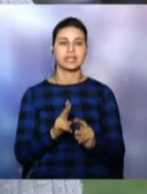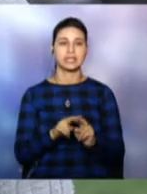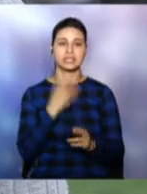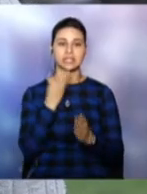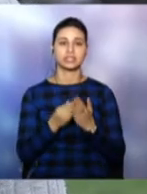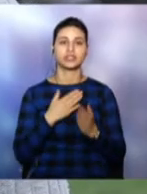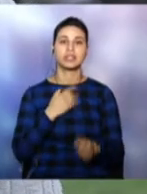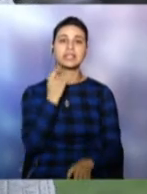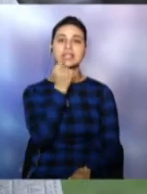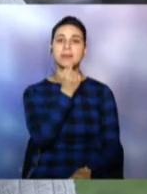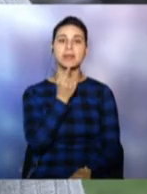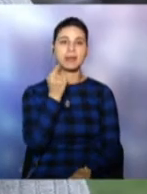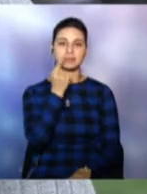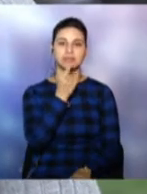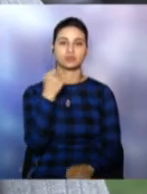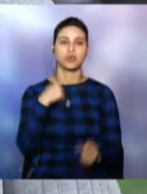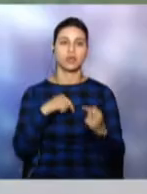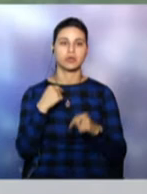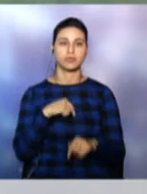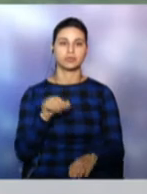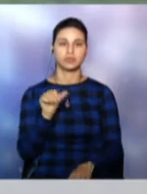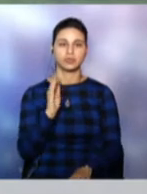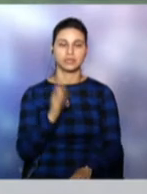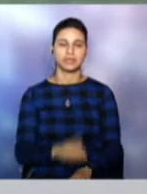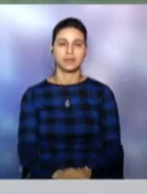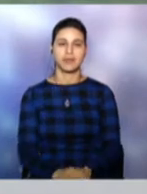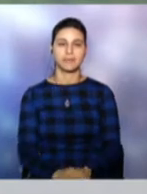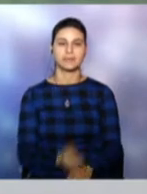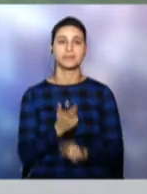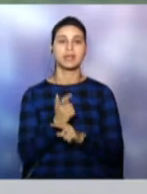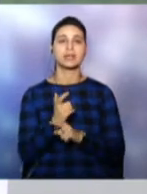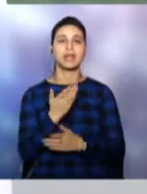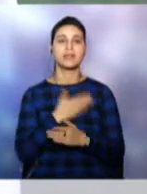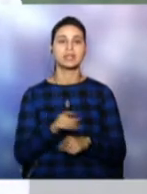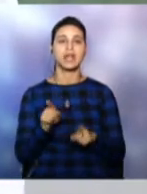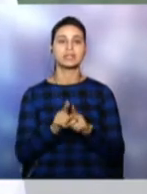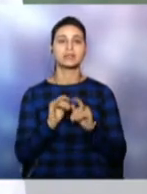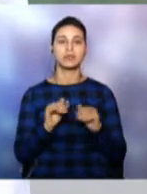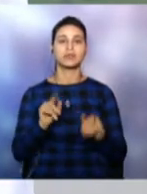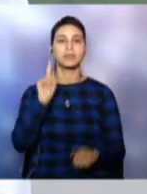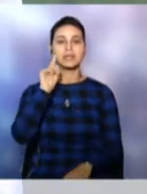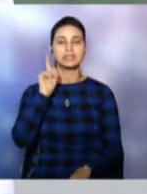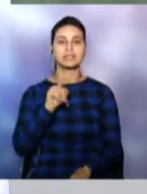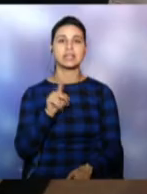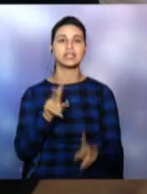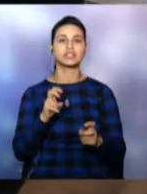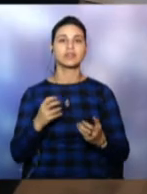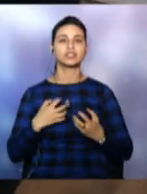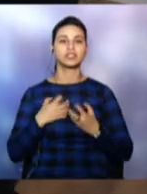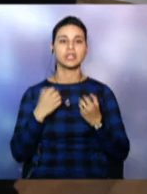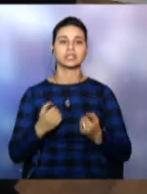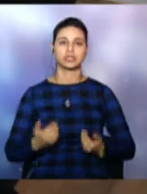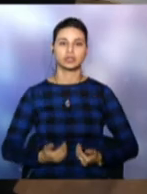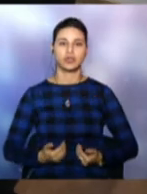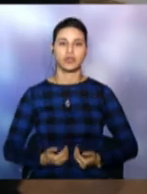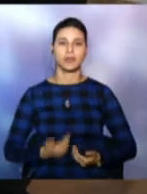ჩვენი კბილებისთვის და ორგანოებისთვის საზიანოა. ძალიან გაგვიხარდა, რომ ასეთმა პატარა ბავშვებმა იციან თუ რას ნიშნავს ჯანსაღი ცხოვრება. თქვენთვის რას